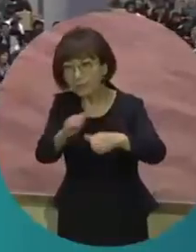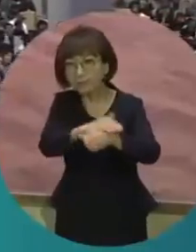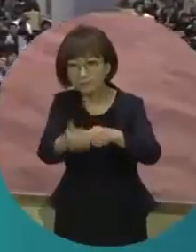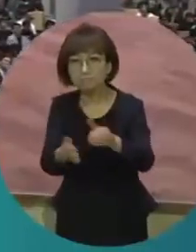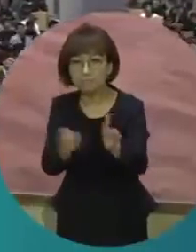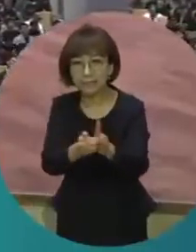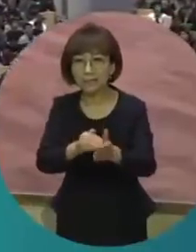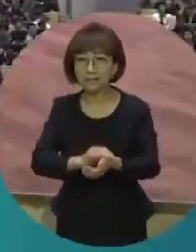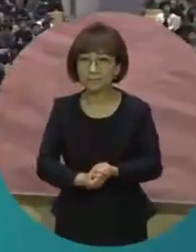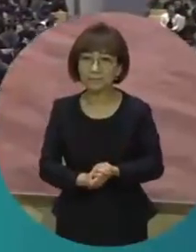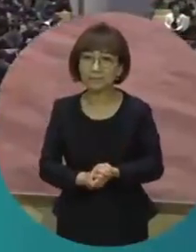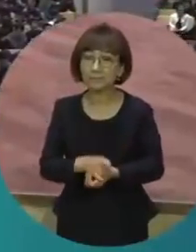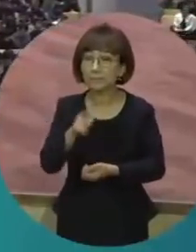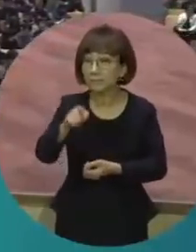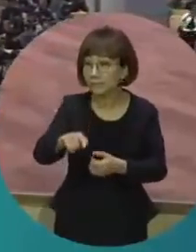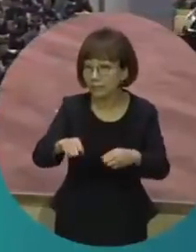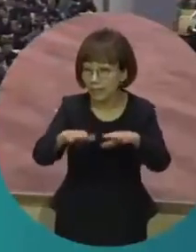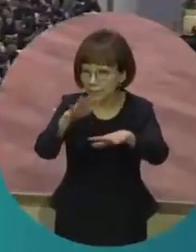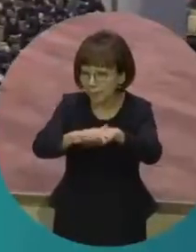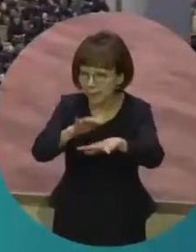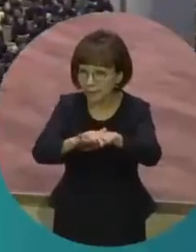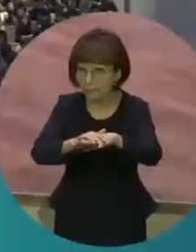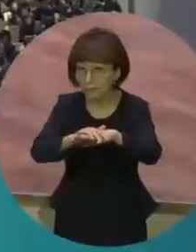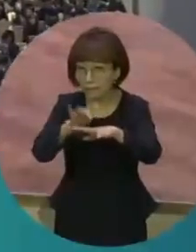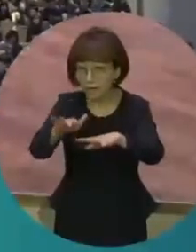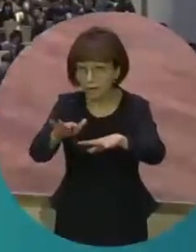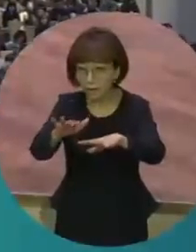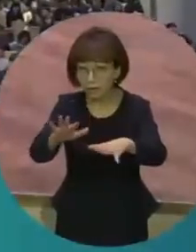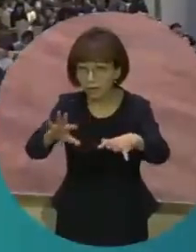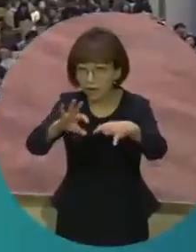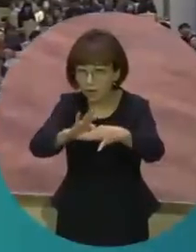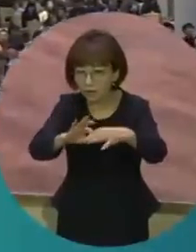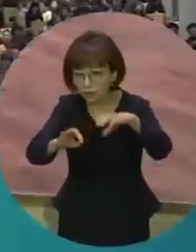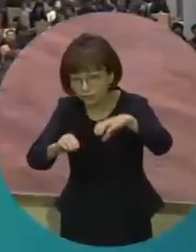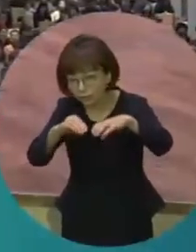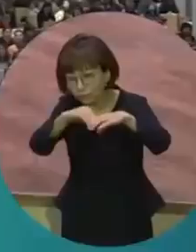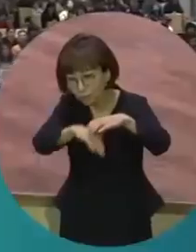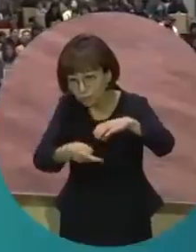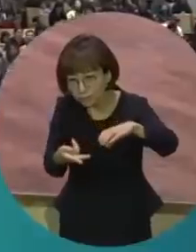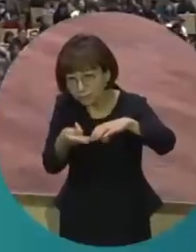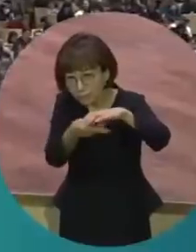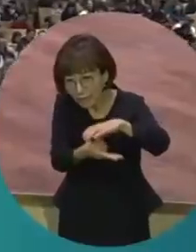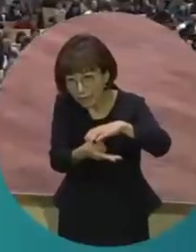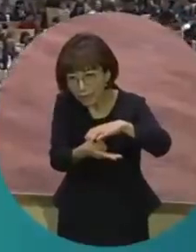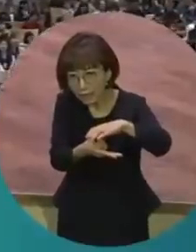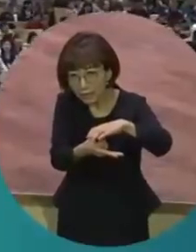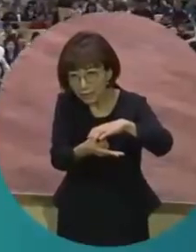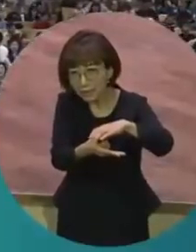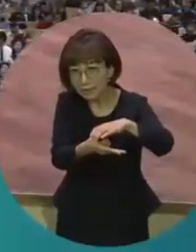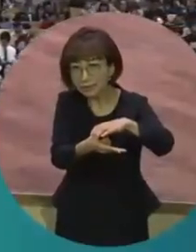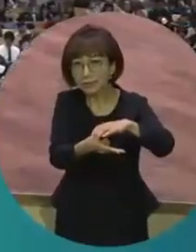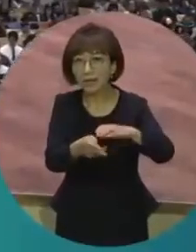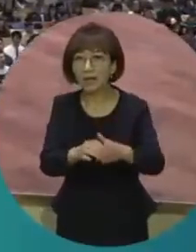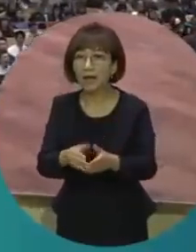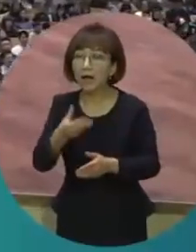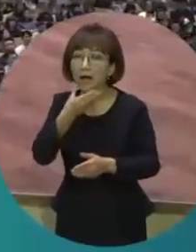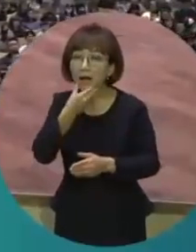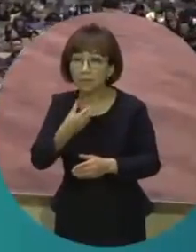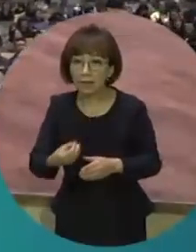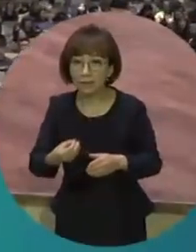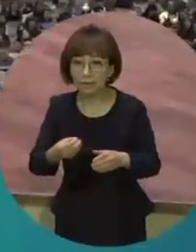헤브론이라. 이와 같이 그 밭과 거기에 속한 이 굴이 헷 족속으로부터 아브라함이 매장을